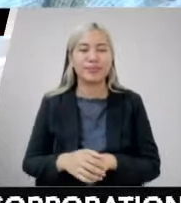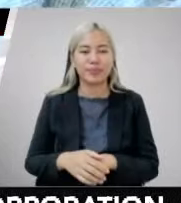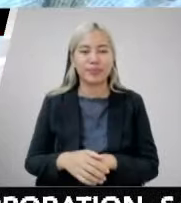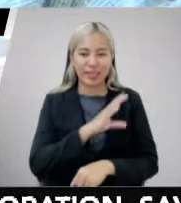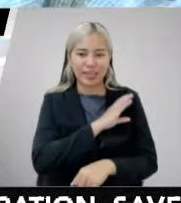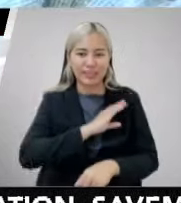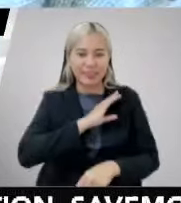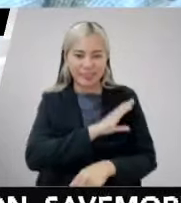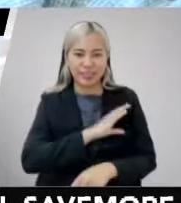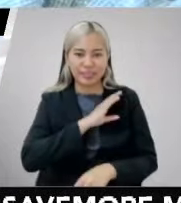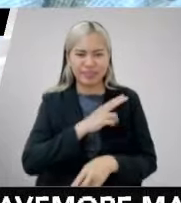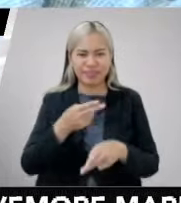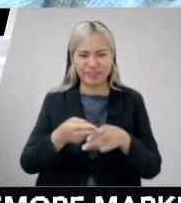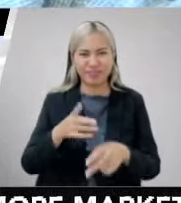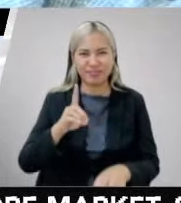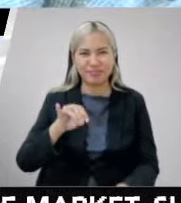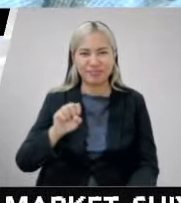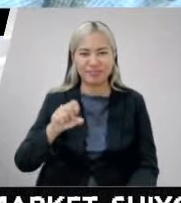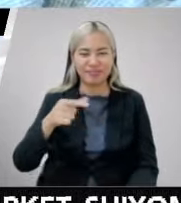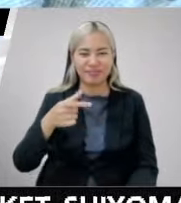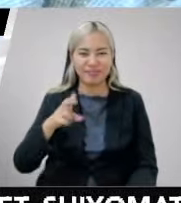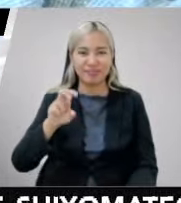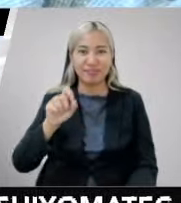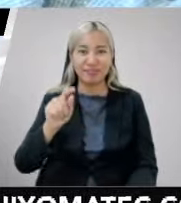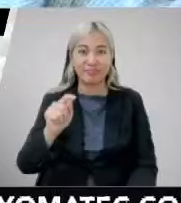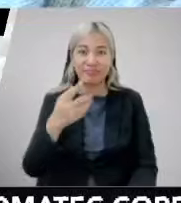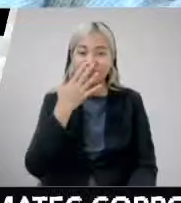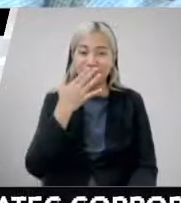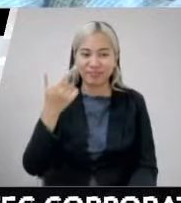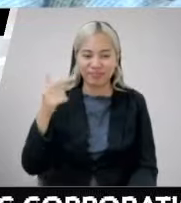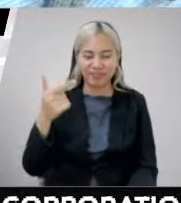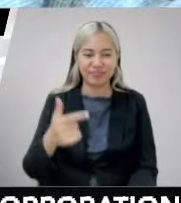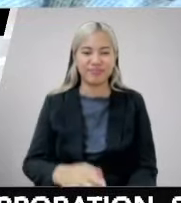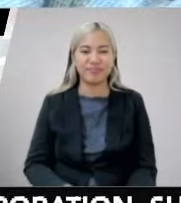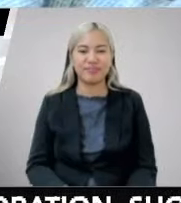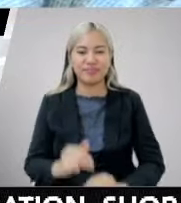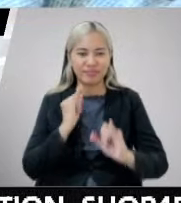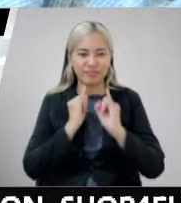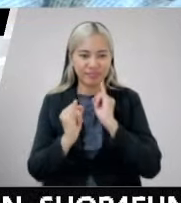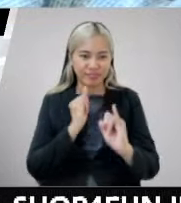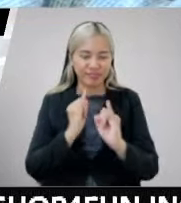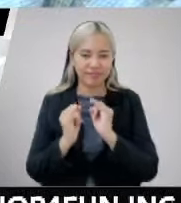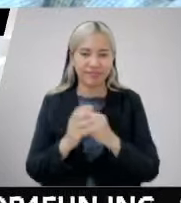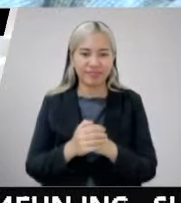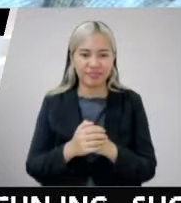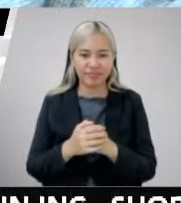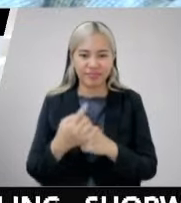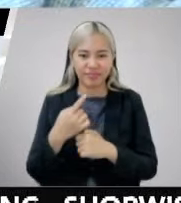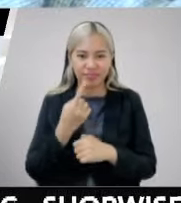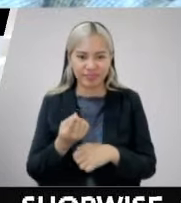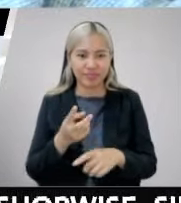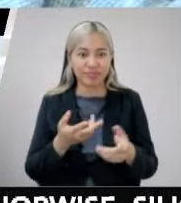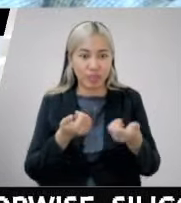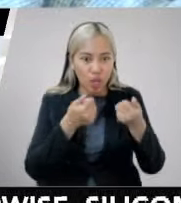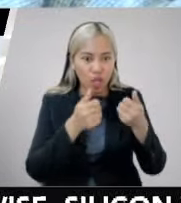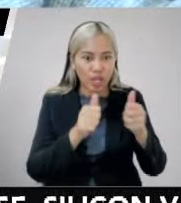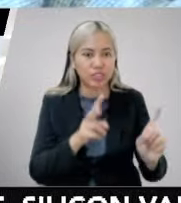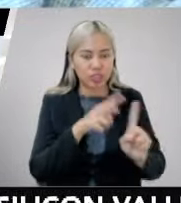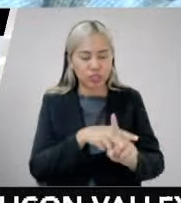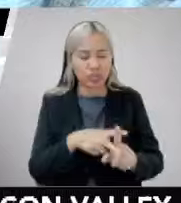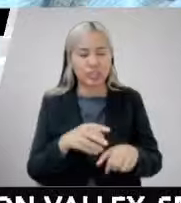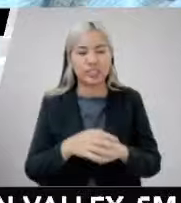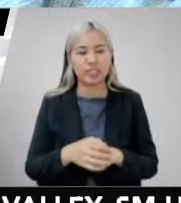Disgust. Chika ni Liza kay GMA Integrated News stringer Janet Nepales. Agad siyang nag-audition nang malamang isa siya sa mga